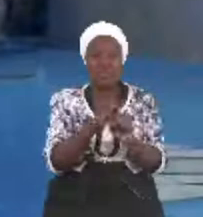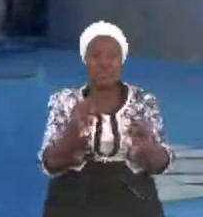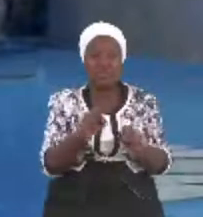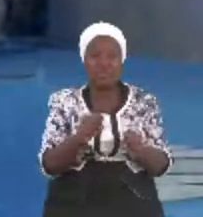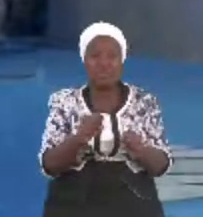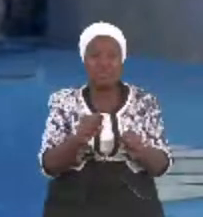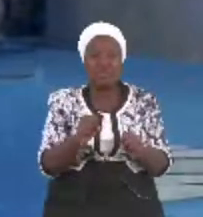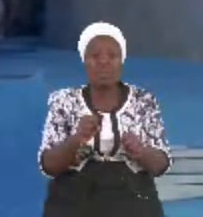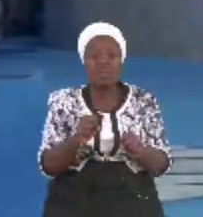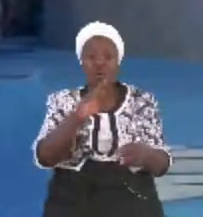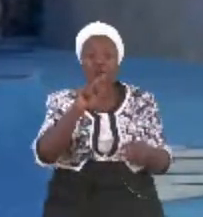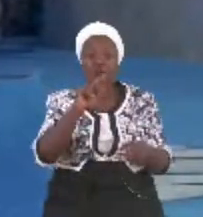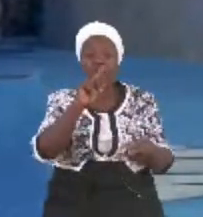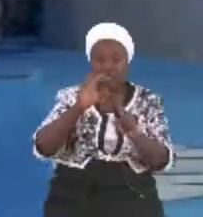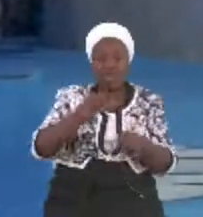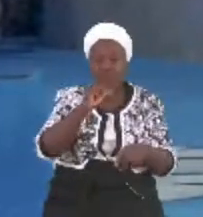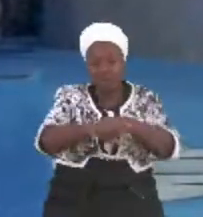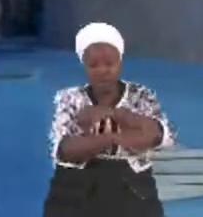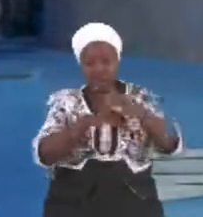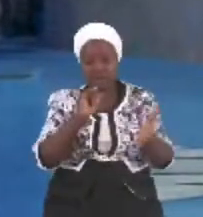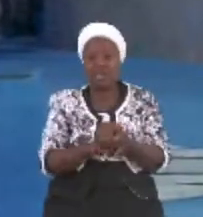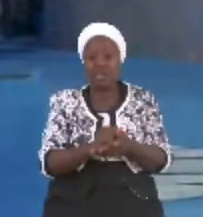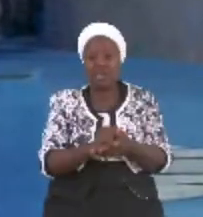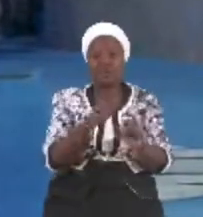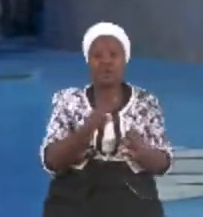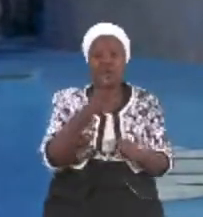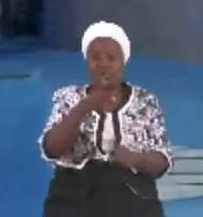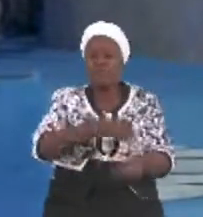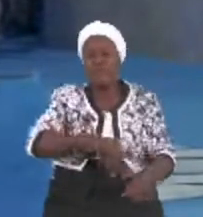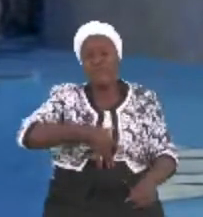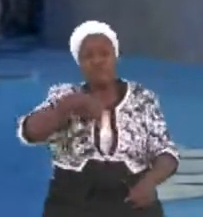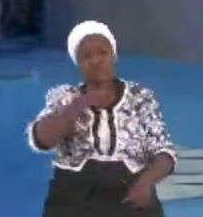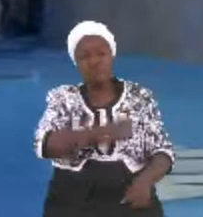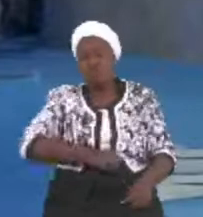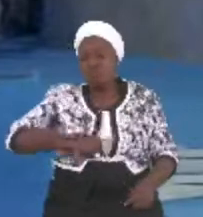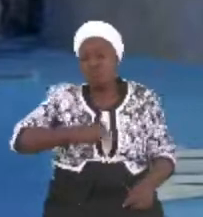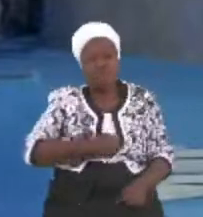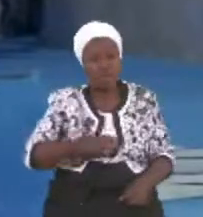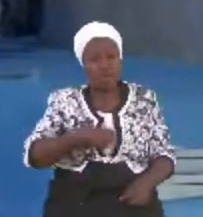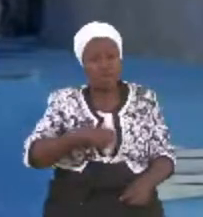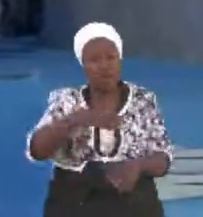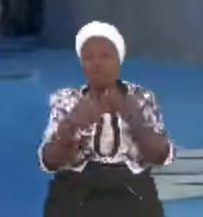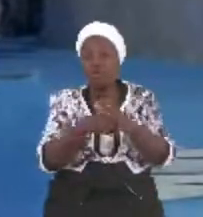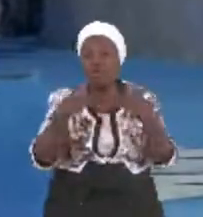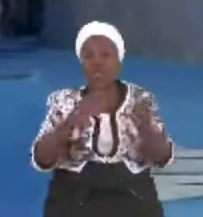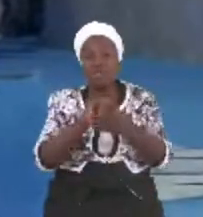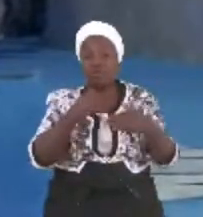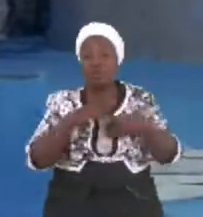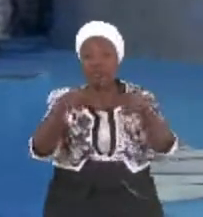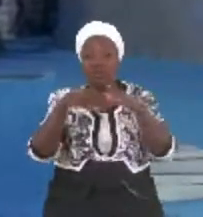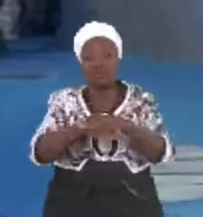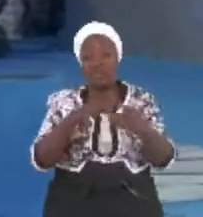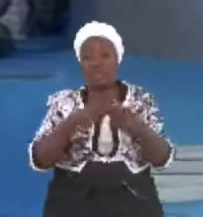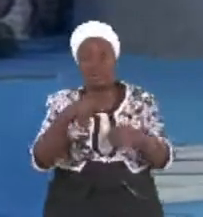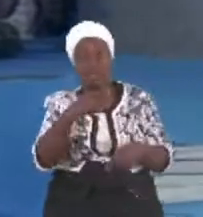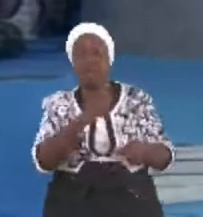salut. Les voisins ne peuvent pas voler ce salut. Tu te sens attristé pour les péchés que tu as commis. Et tu dis,